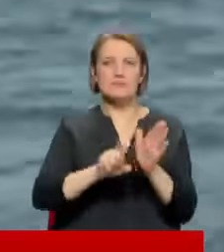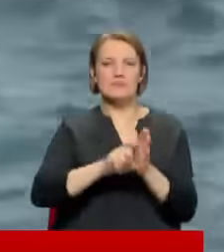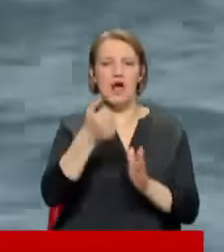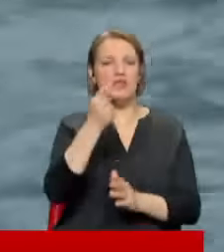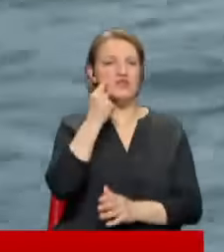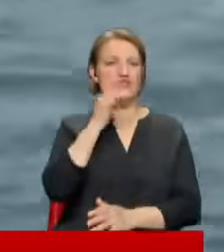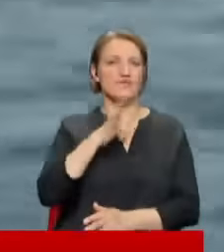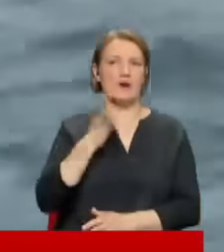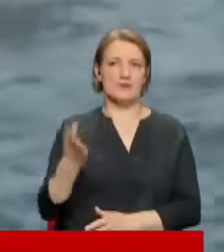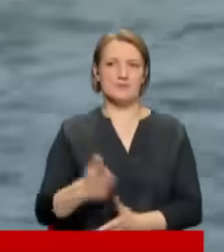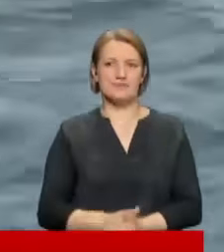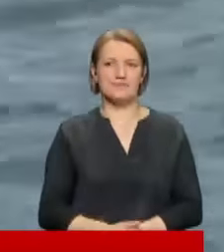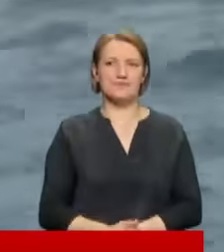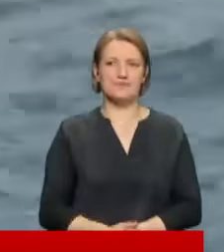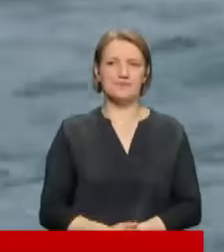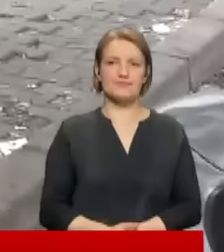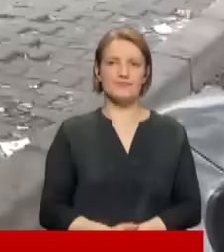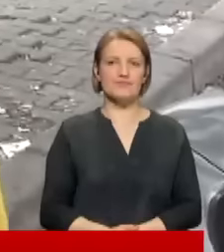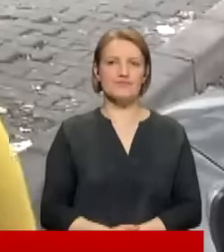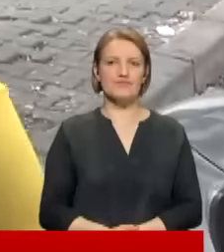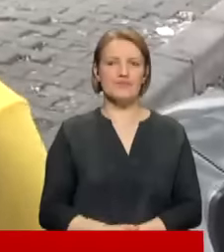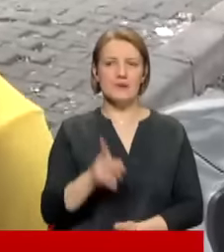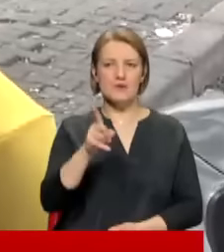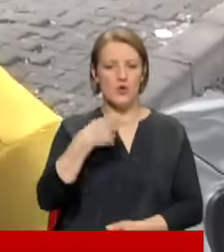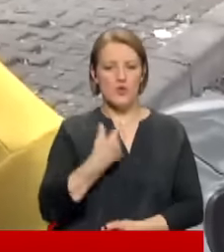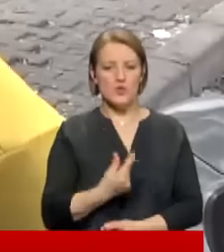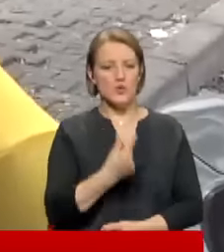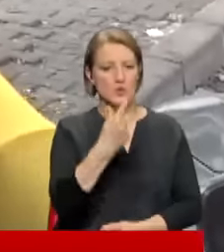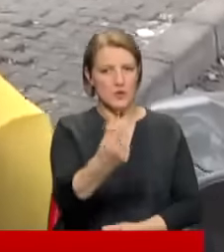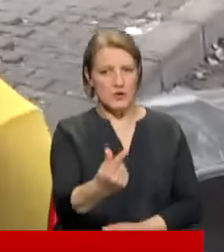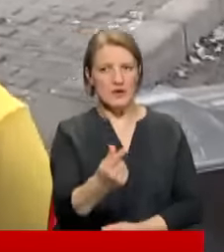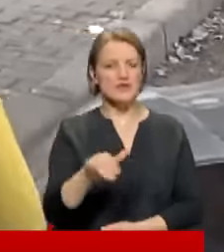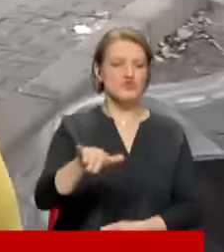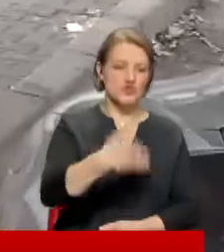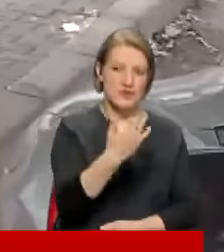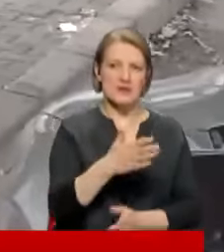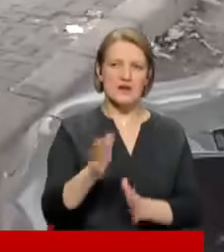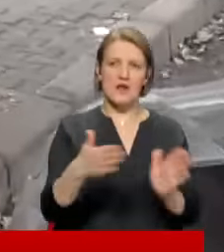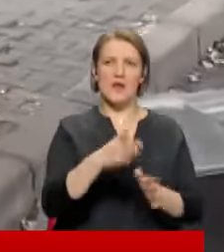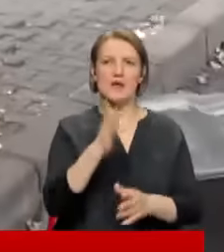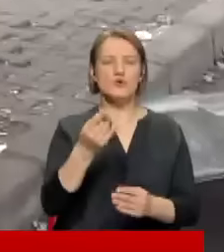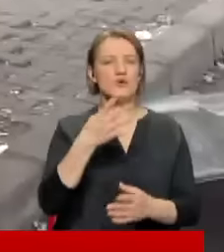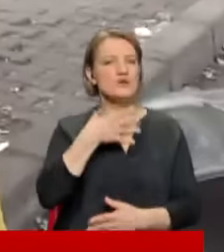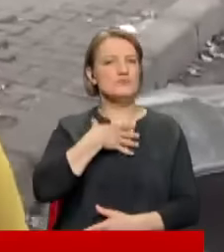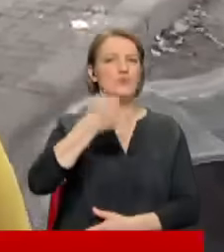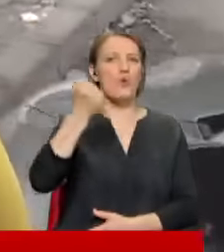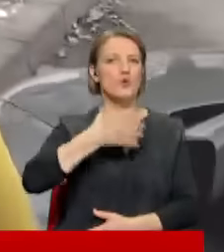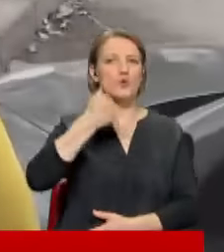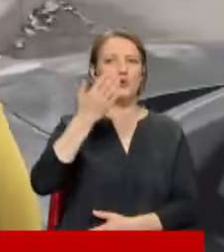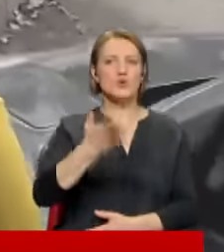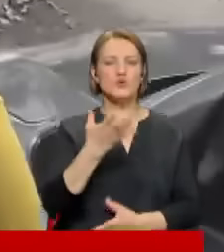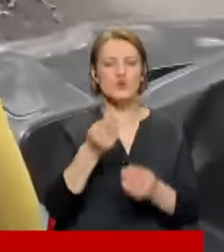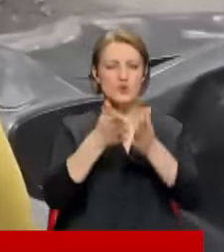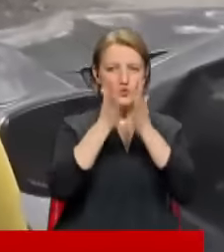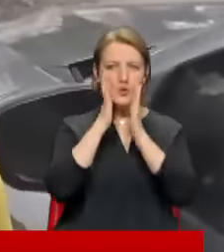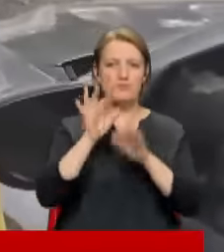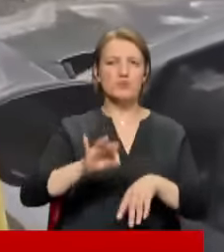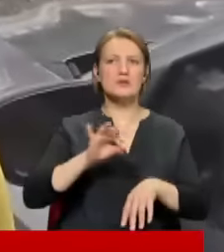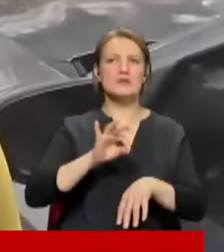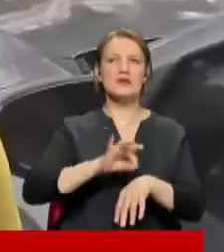kişi bulunuyor. Biz onları burada uyarıyoruz. Çıkın diyoruz kanaldan. Birçok kişi boğuldu bu kanallarda. Çok şükür